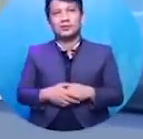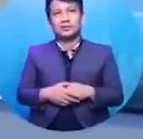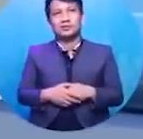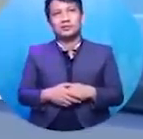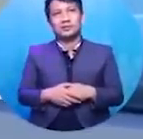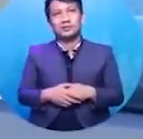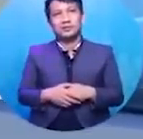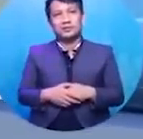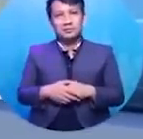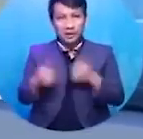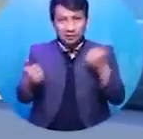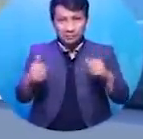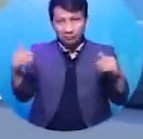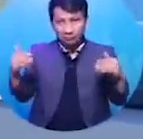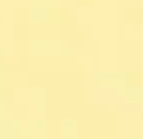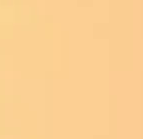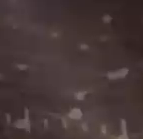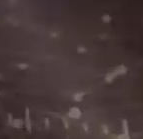Dahil maaksidente.